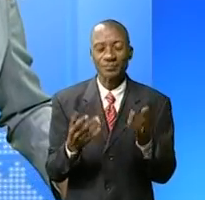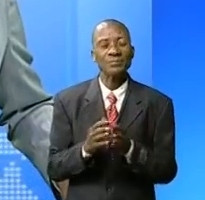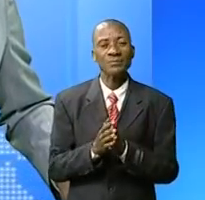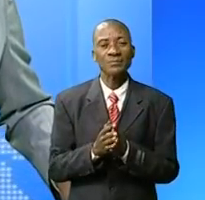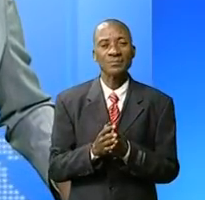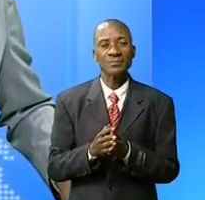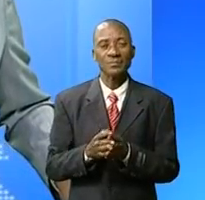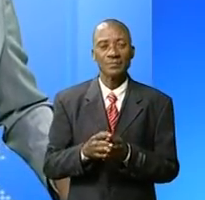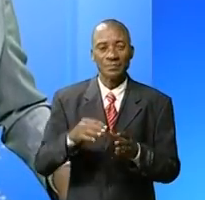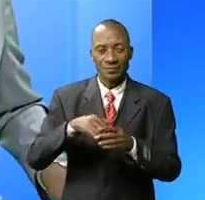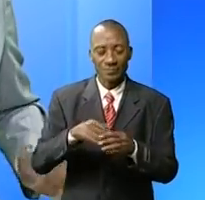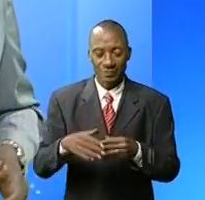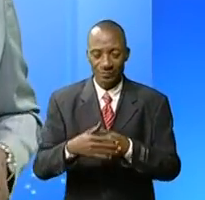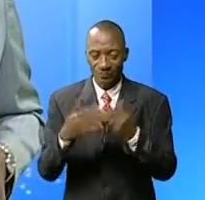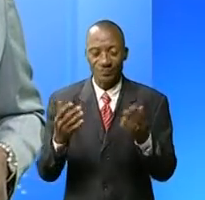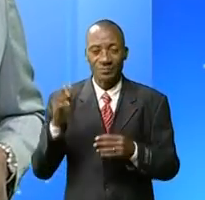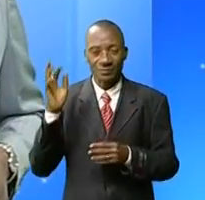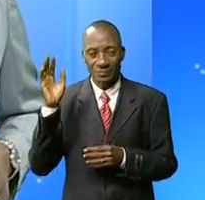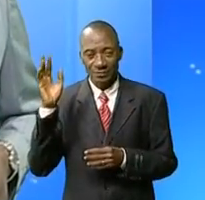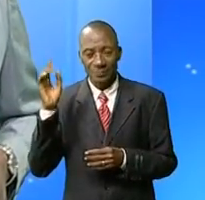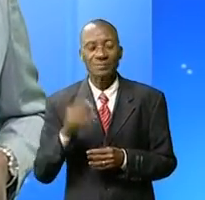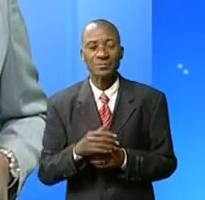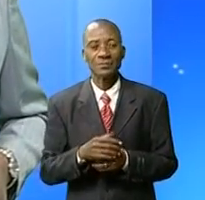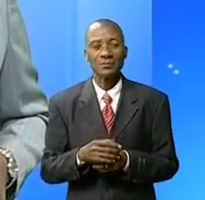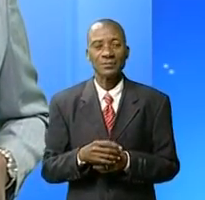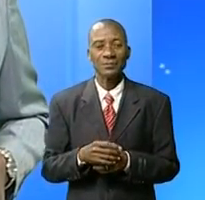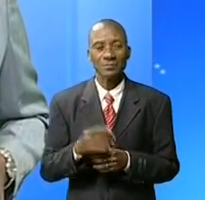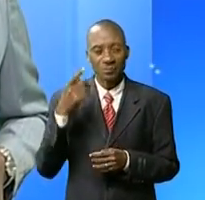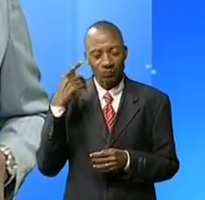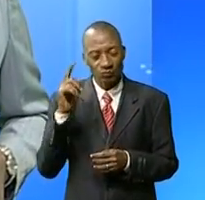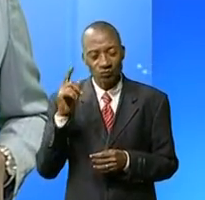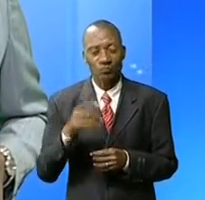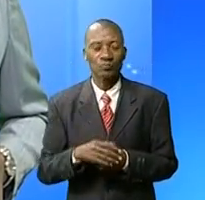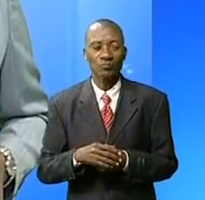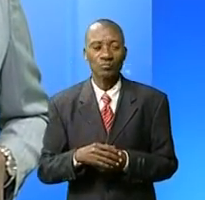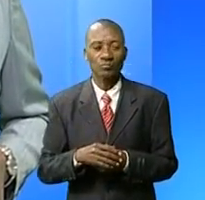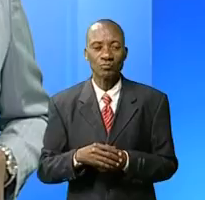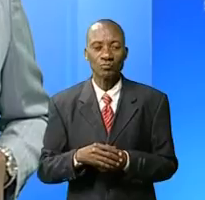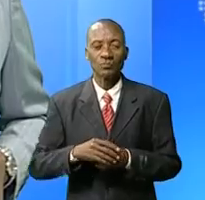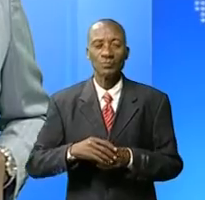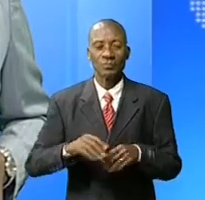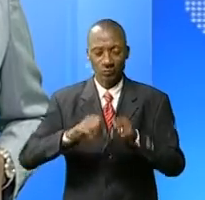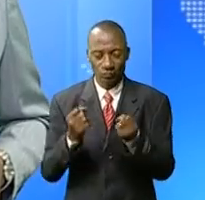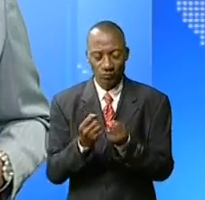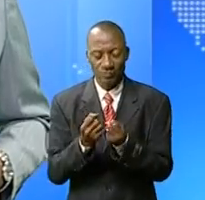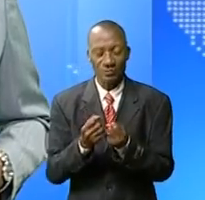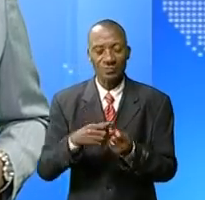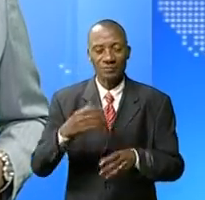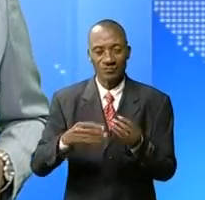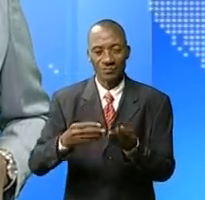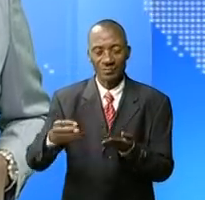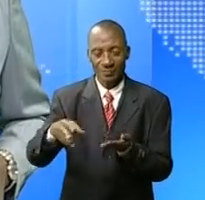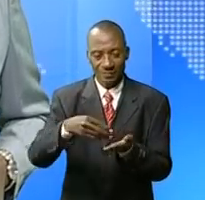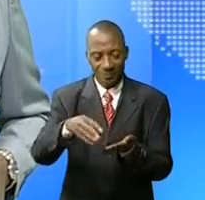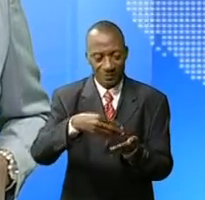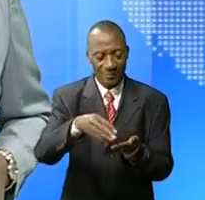membres de son gouvernement à veiller aux mesures d'accroissement des recettes de l'État dans le secteur économique pour